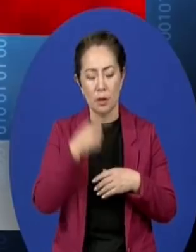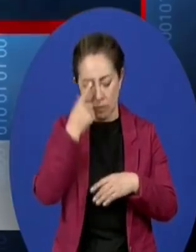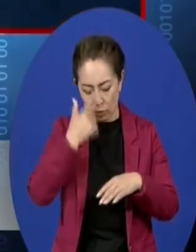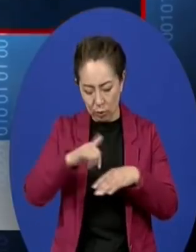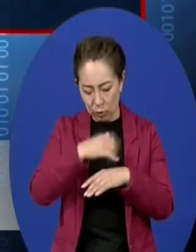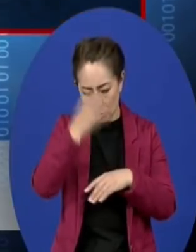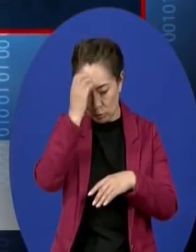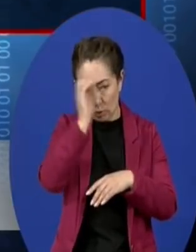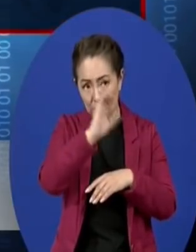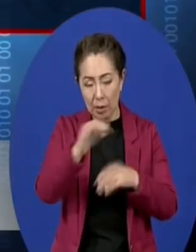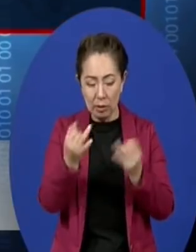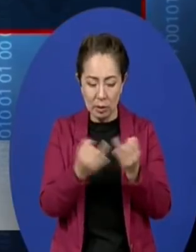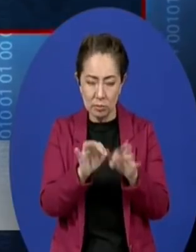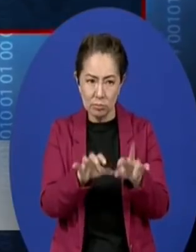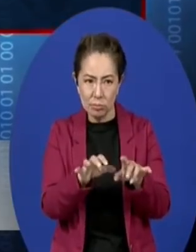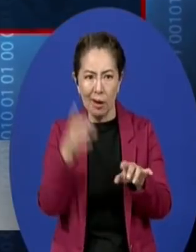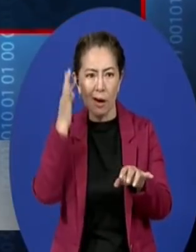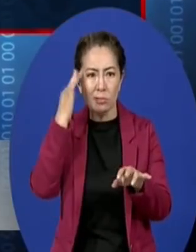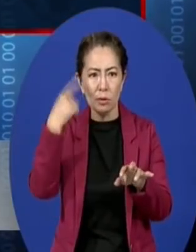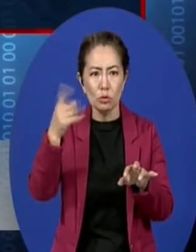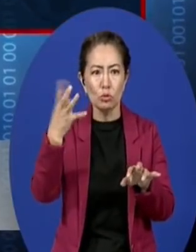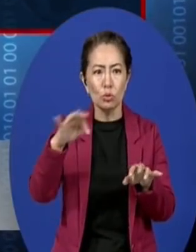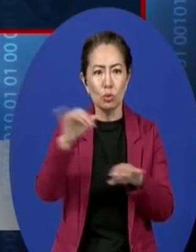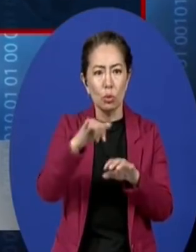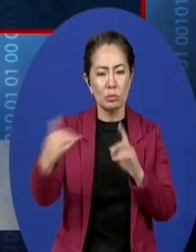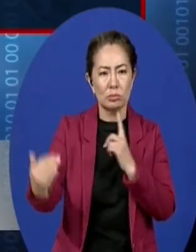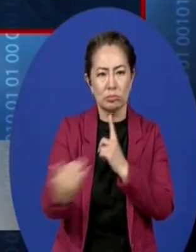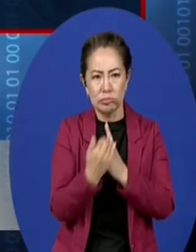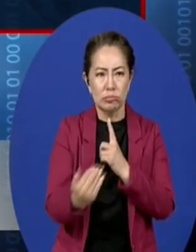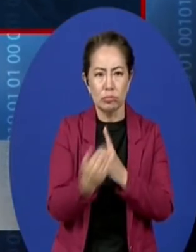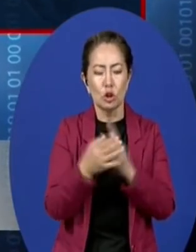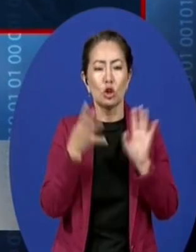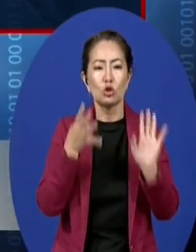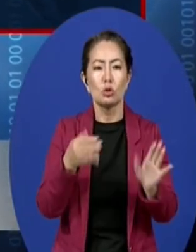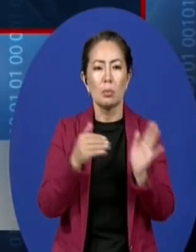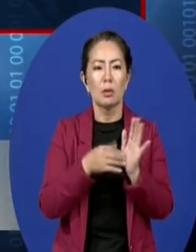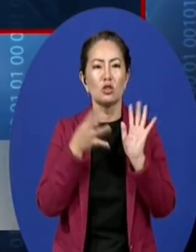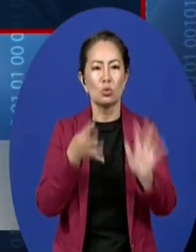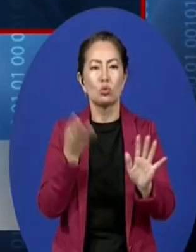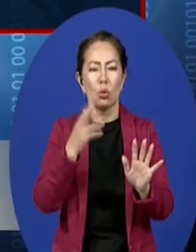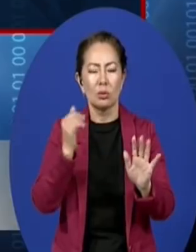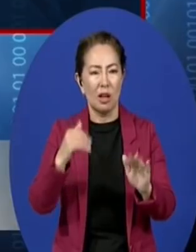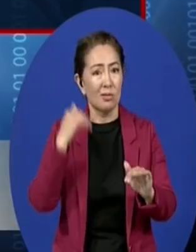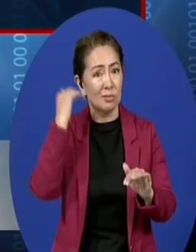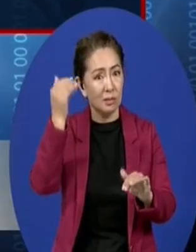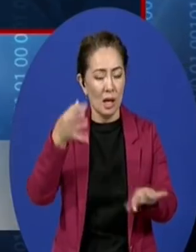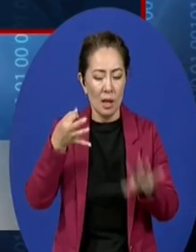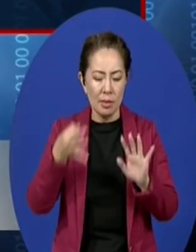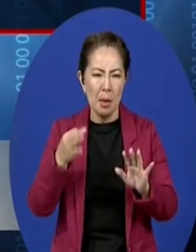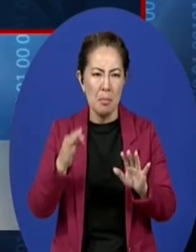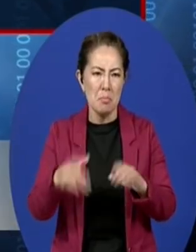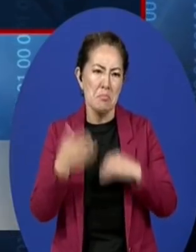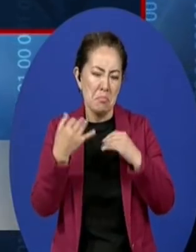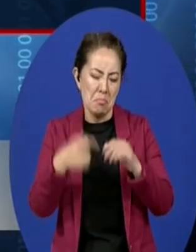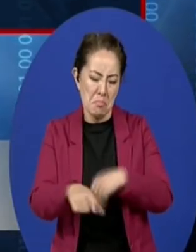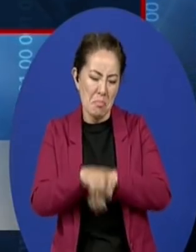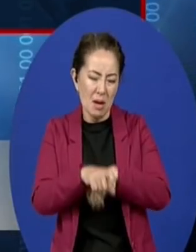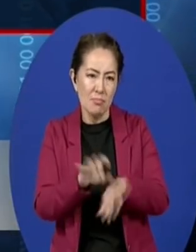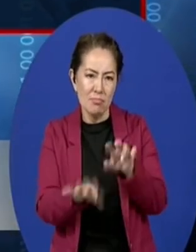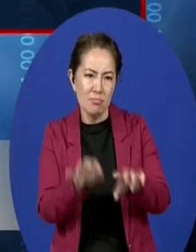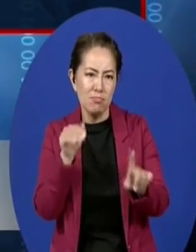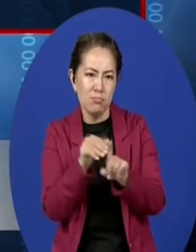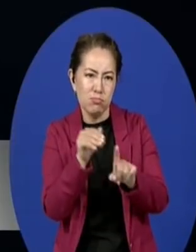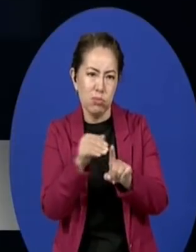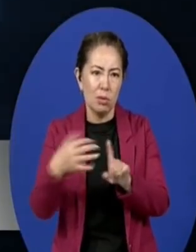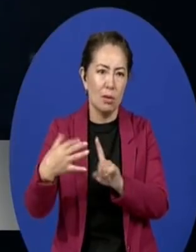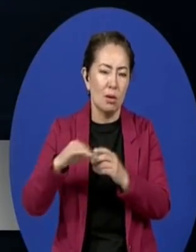төрийн байгууллагын интернет сүлжээнд гадаадын 40 гаруй улсаас хоногт 9900 удаагийн маш өндөр 8000 орчим өндөр түвшний цахим халдлага бүртгэгддэг байна.